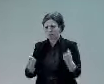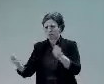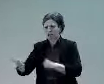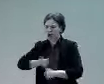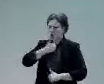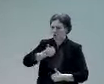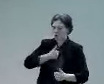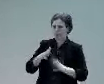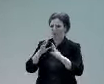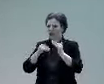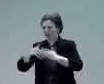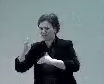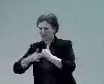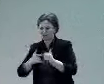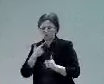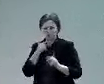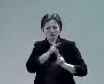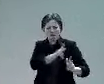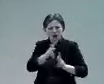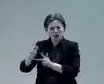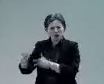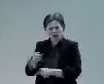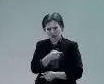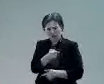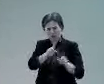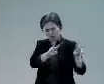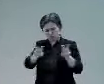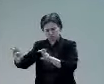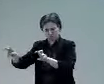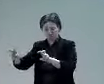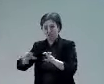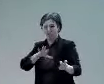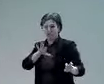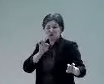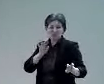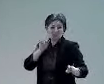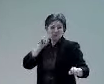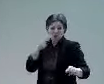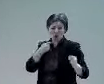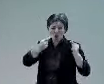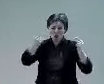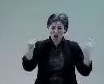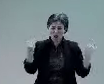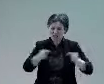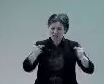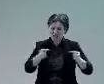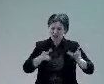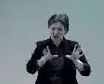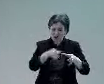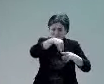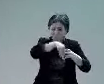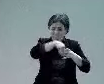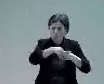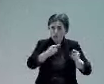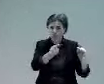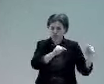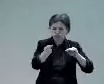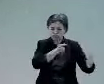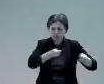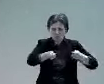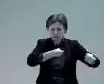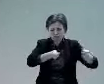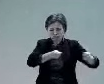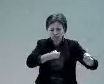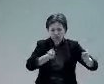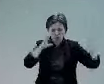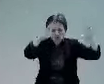alle infrastrutture, parliamone, discutiamone, perché preferisco 100 volte litigare tra di noi e negoziare fino a notte